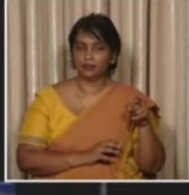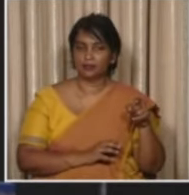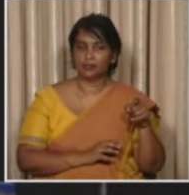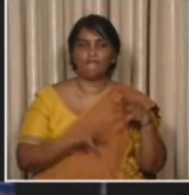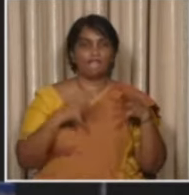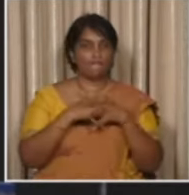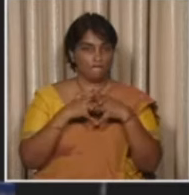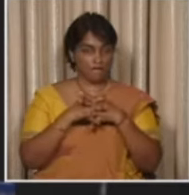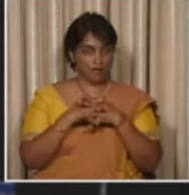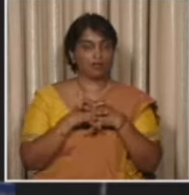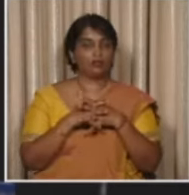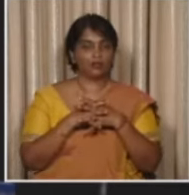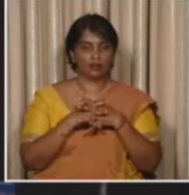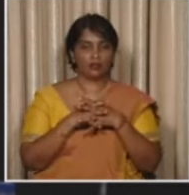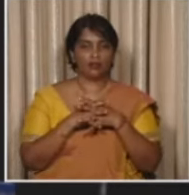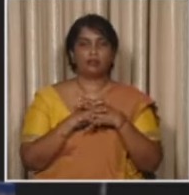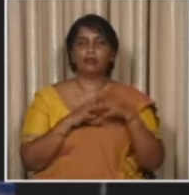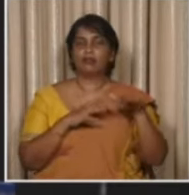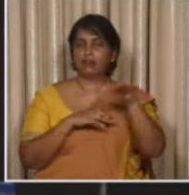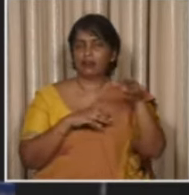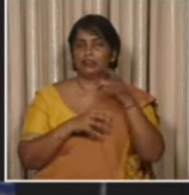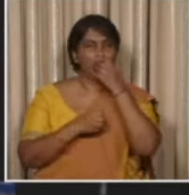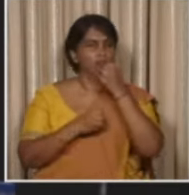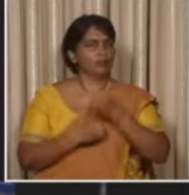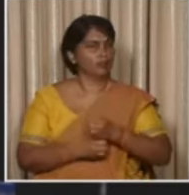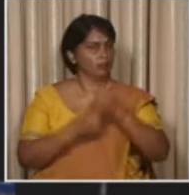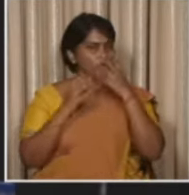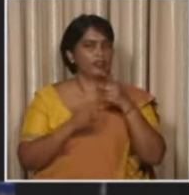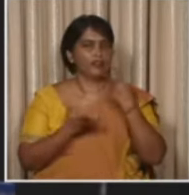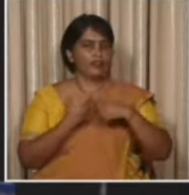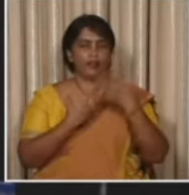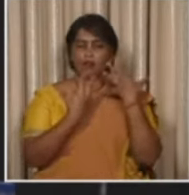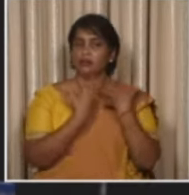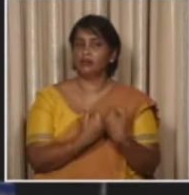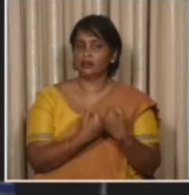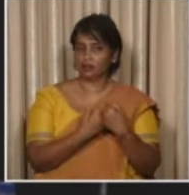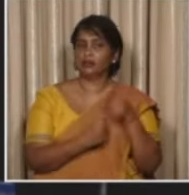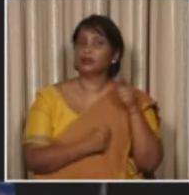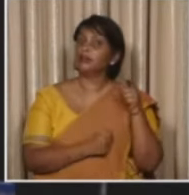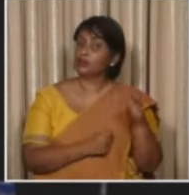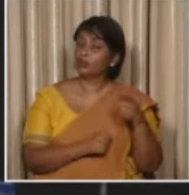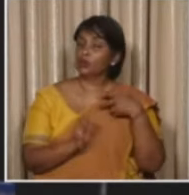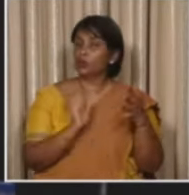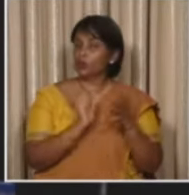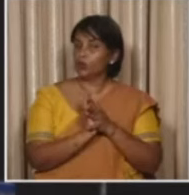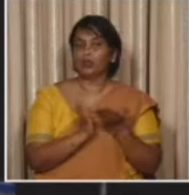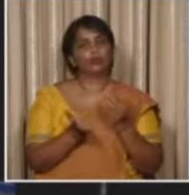വനാതുവില്ലുവേ ലക്ടോവത്തെ പുപുർണദ്രവ്യ ഹൗവനോ മേക്കത്തെക്ക തവത്